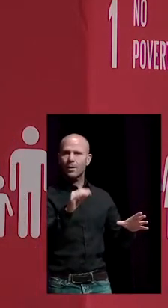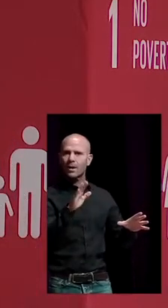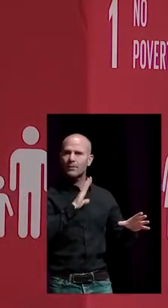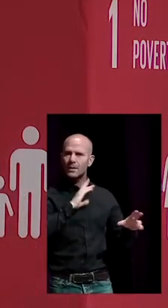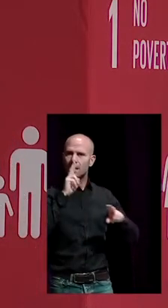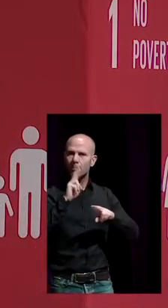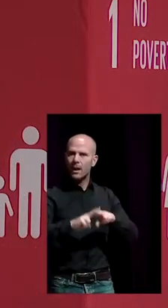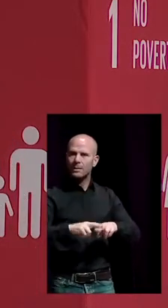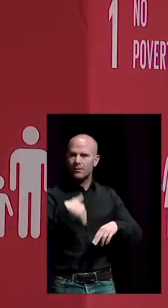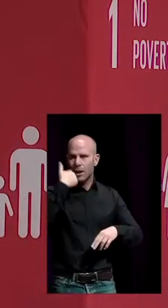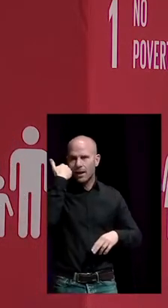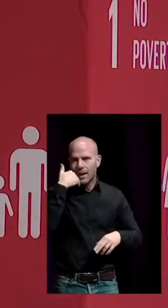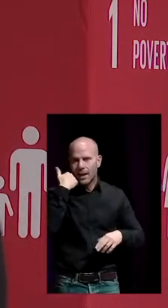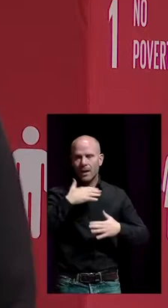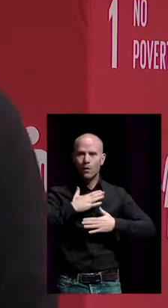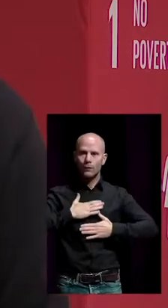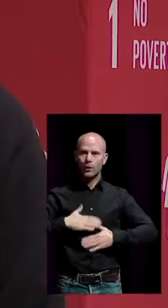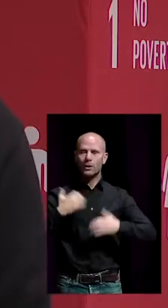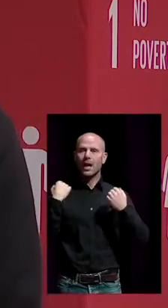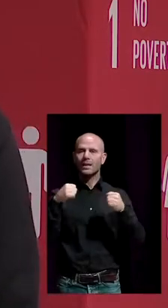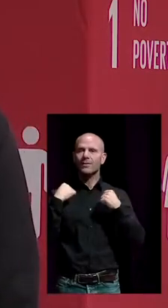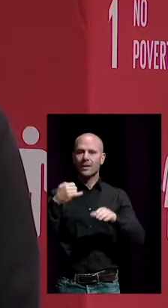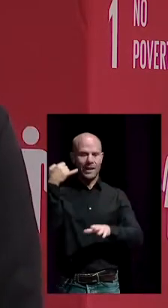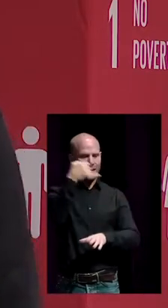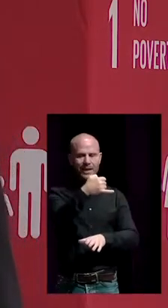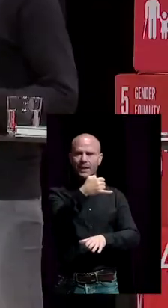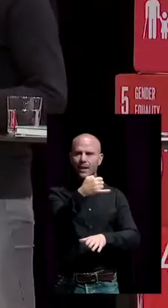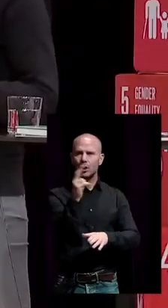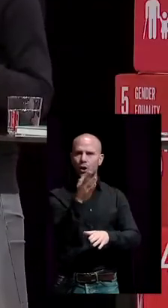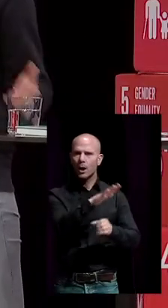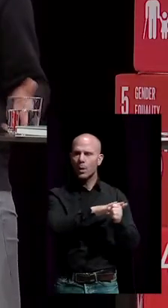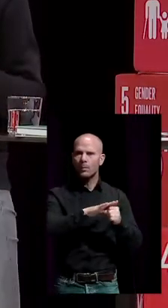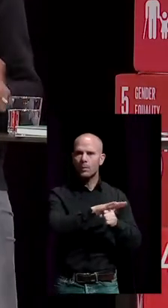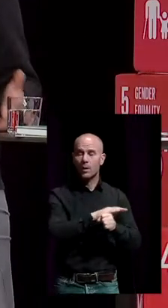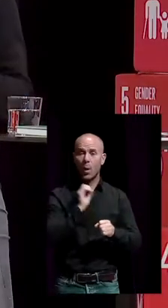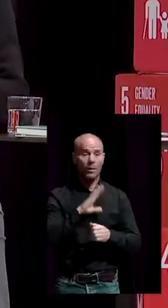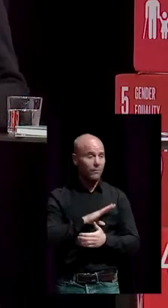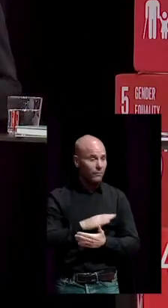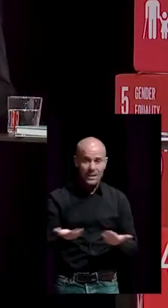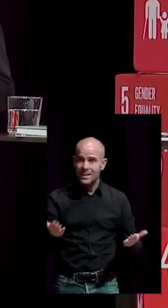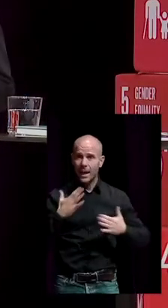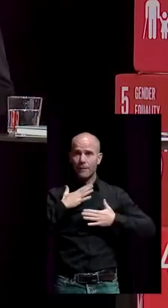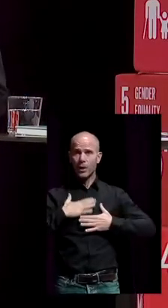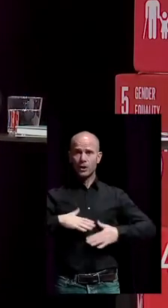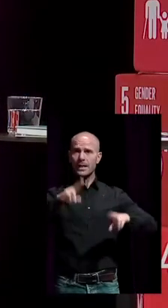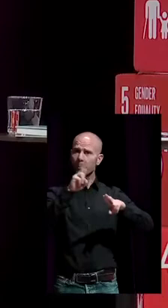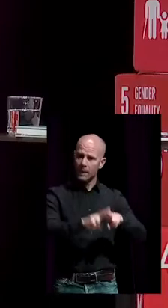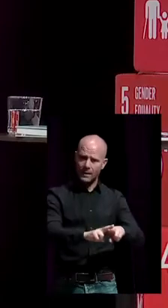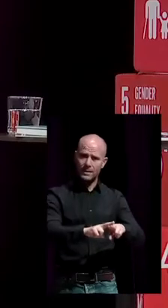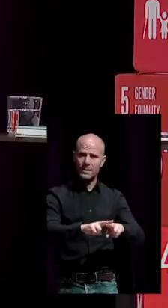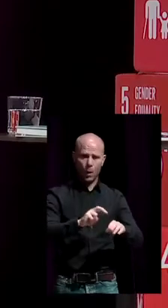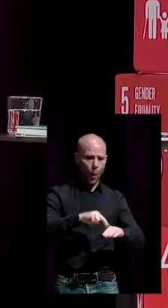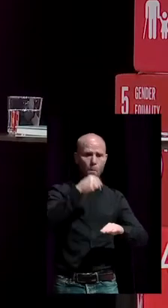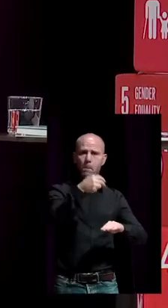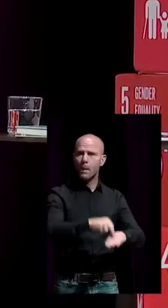plats för lek och fysisk aktivitet i dem. För det är ju så, om det liksom inte finns något fysiskt utrymme att